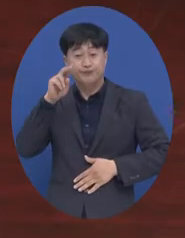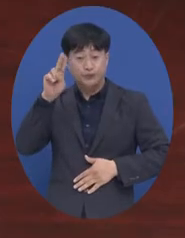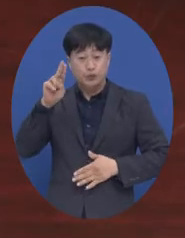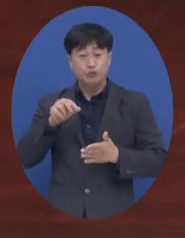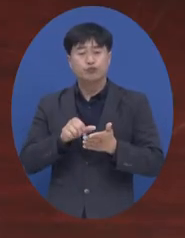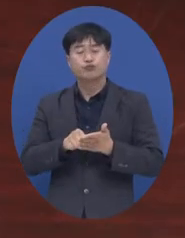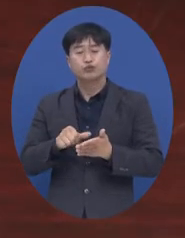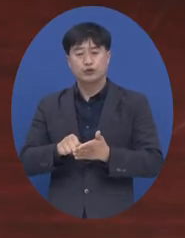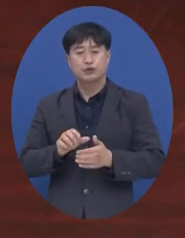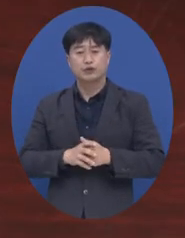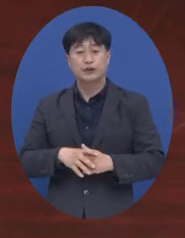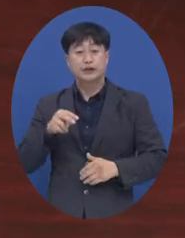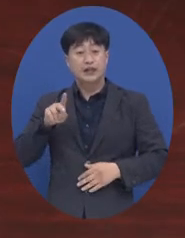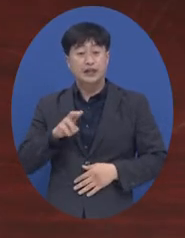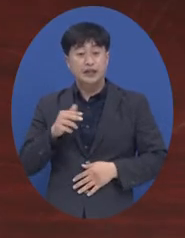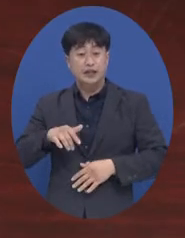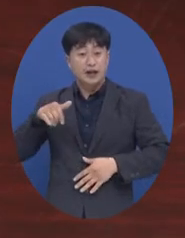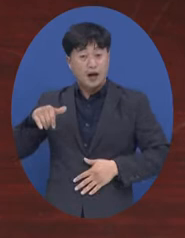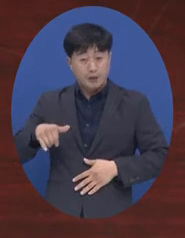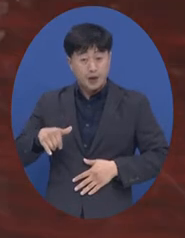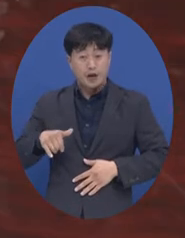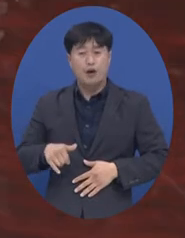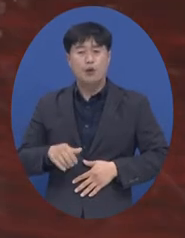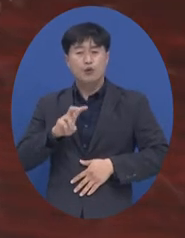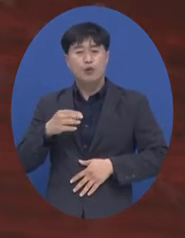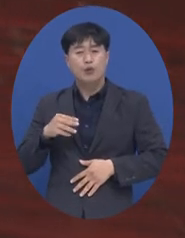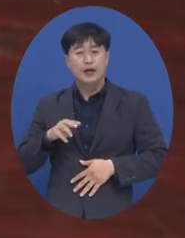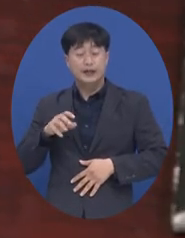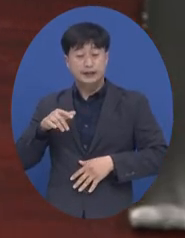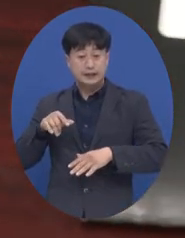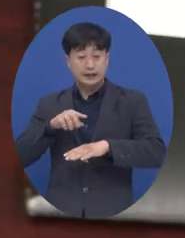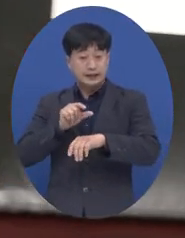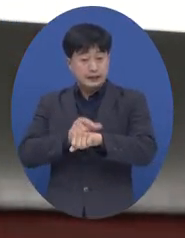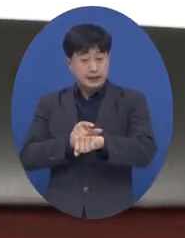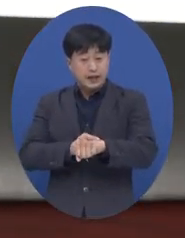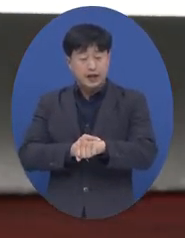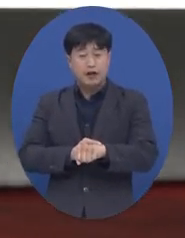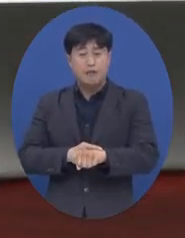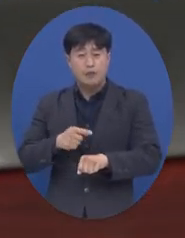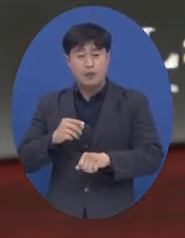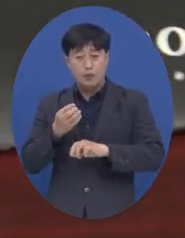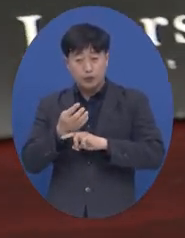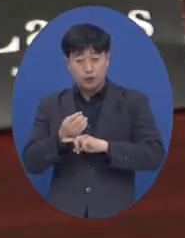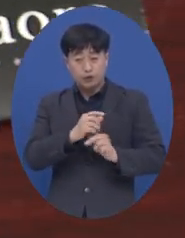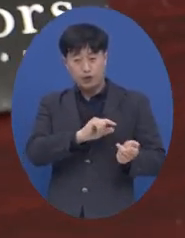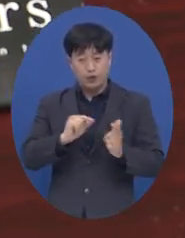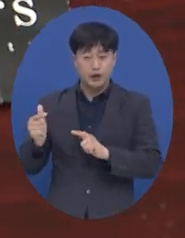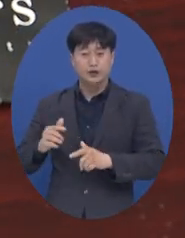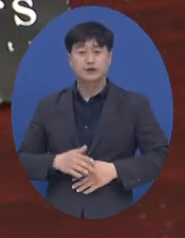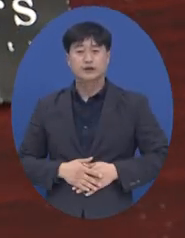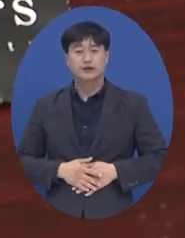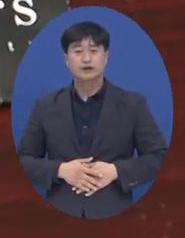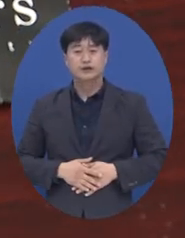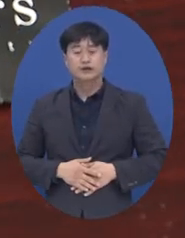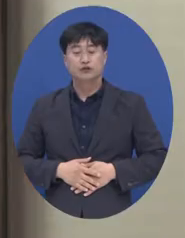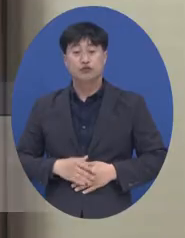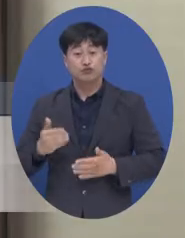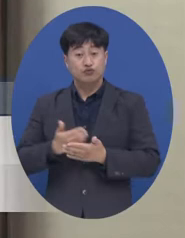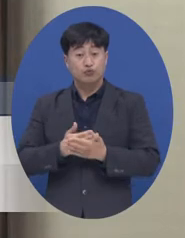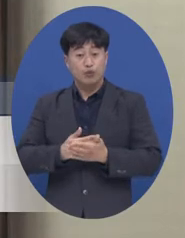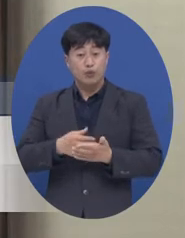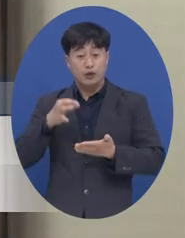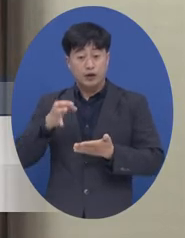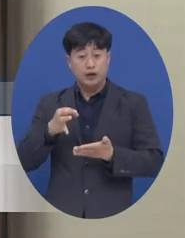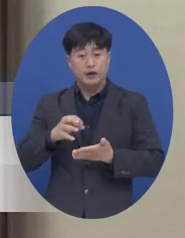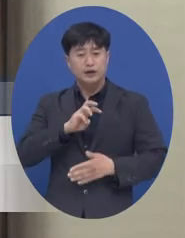샤넬과 루이비통 가방 부터 롤렉스 시계 귀금속 양주 골프채 등 다양합니다 중국 우시 대가의 3에서 40